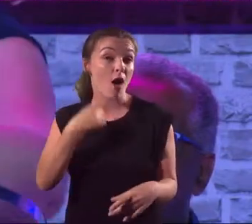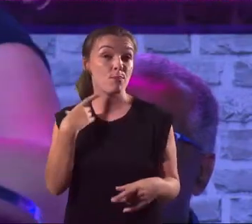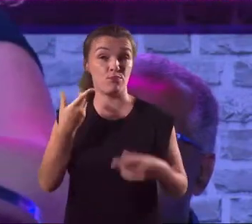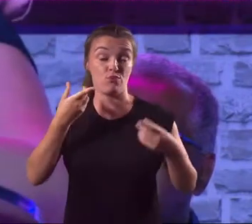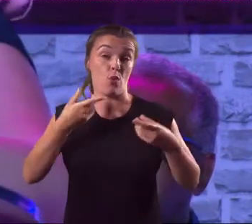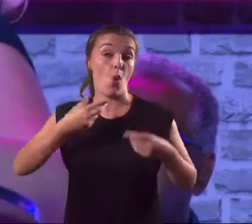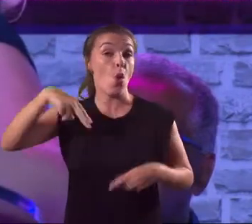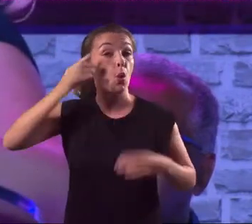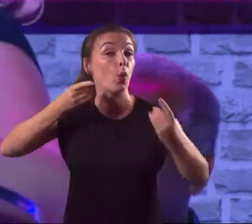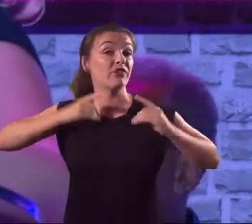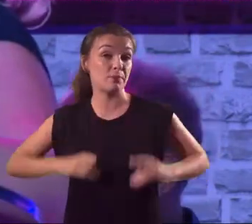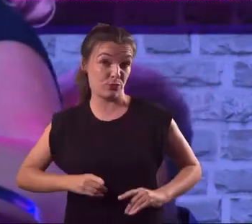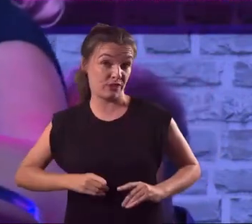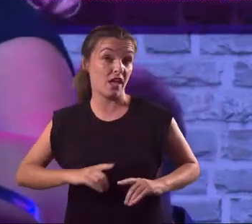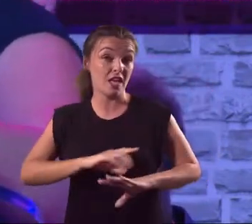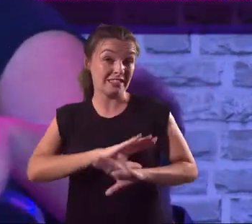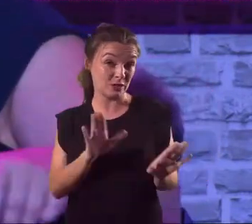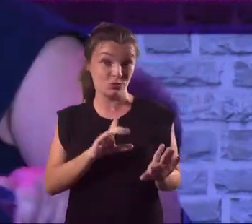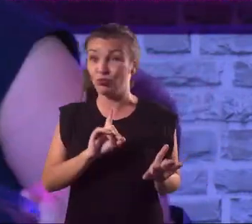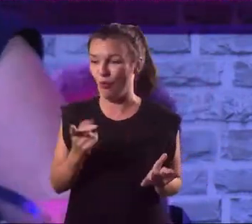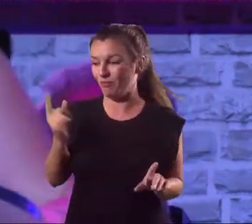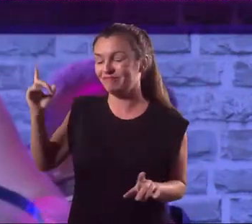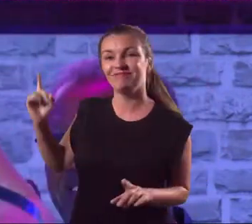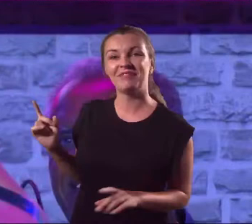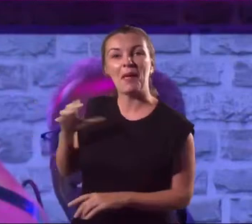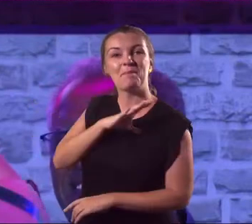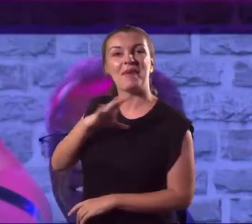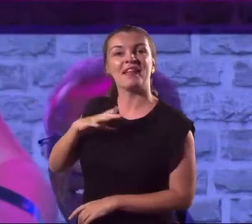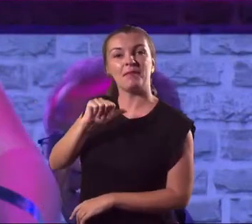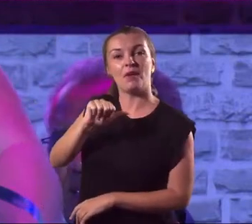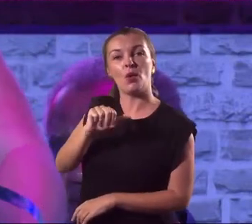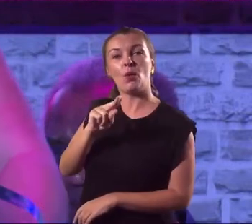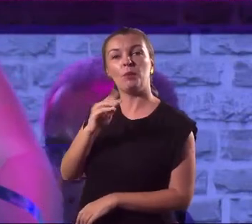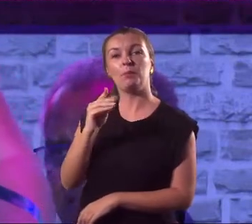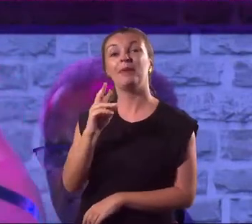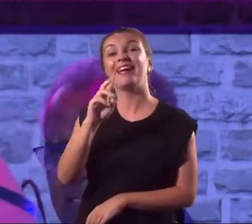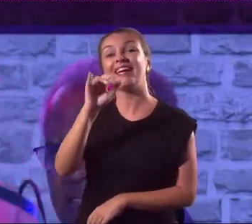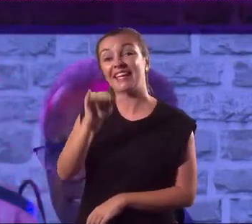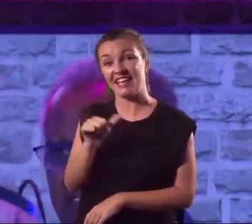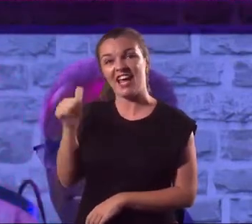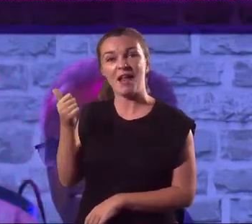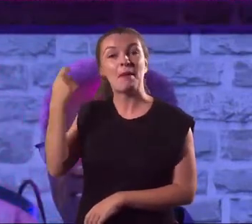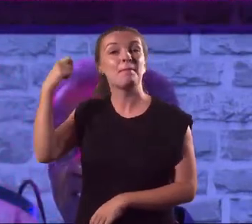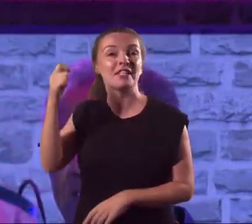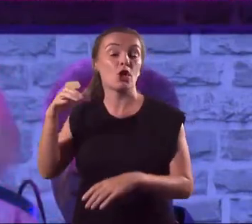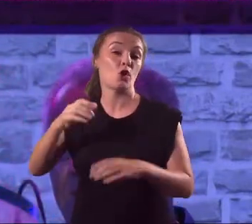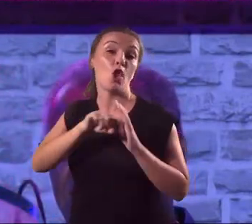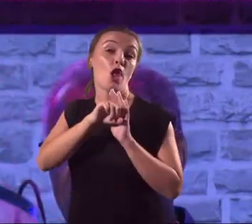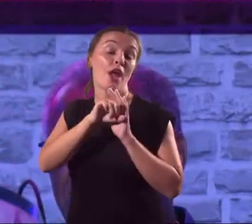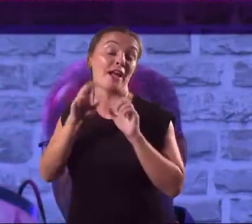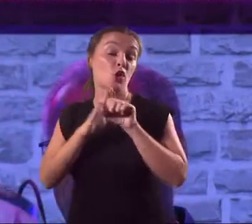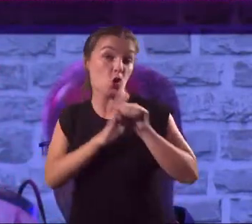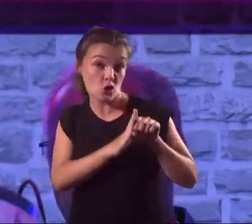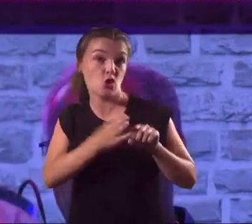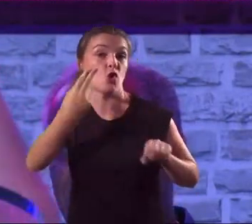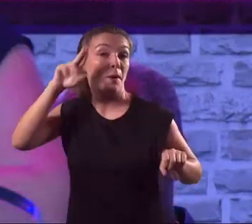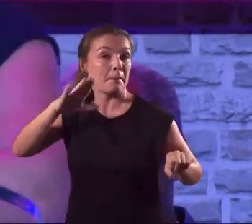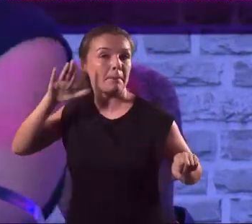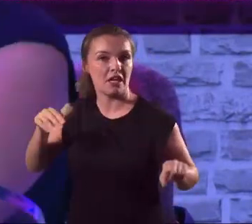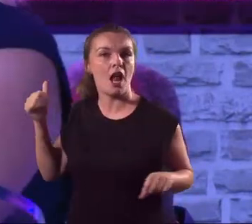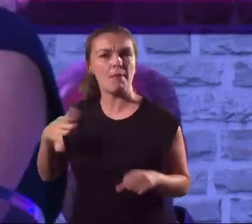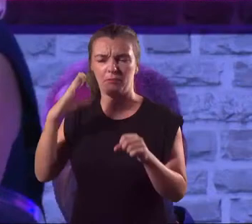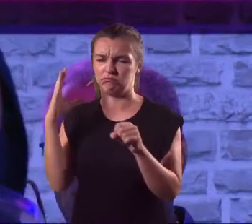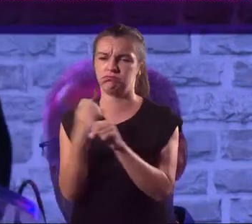fiers. Vous avez derrière moi Manon Aubry, présidente du groupe de la gauche européenne, qui a, par exemple, parmi ses nombreuses